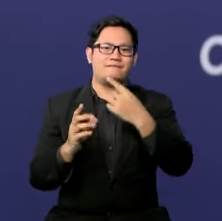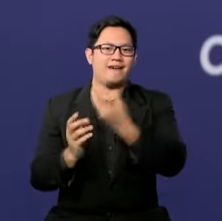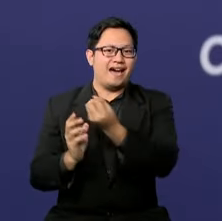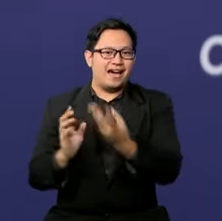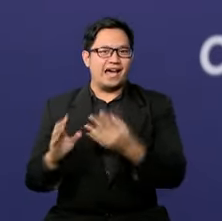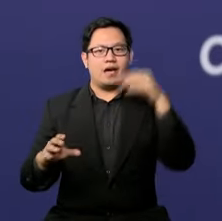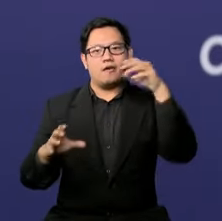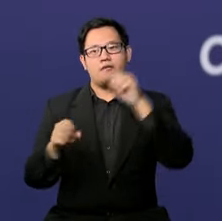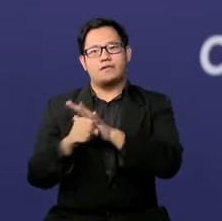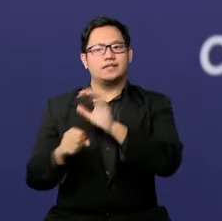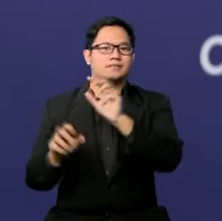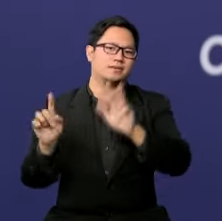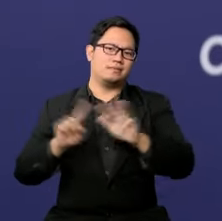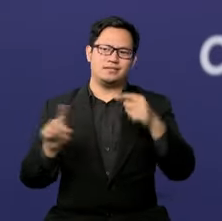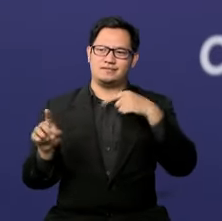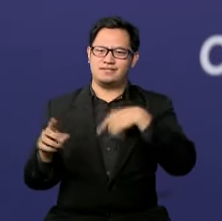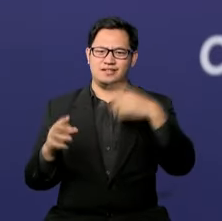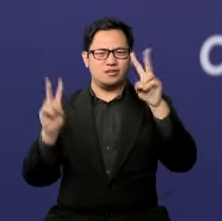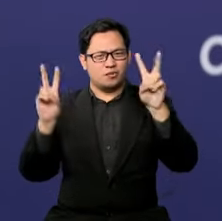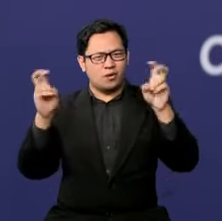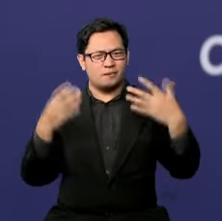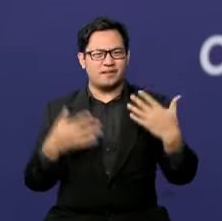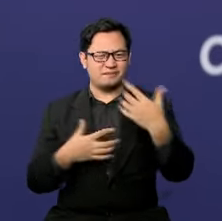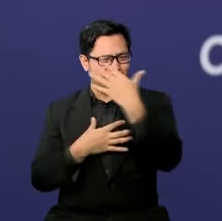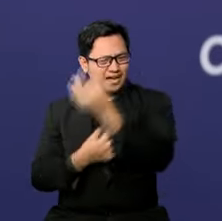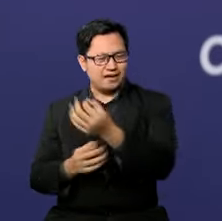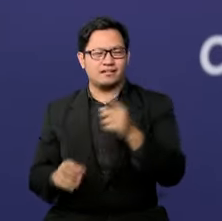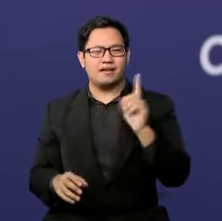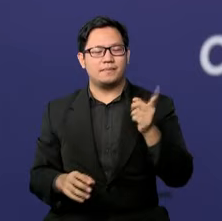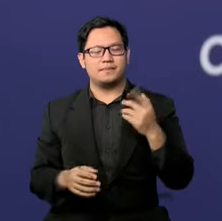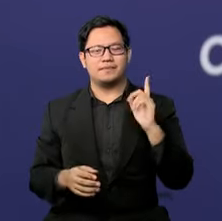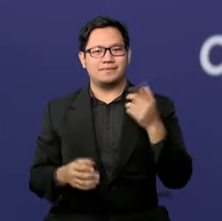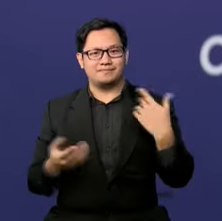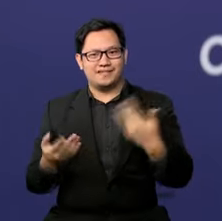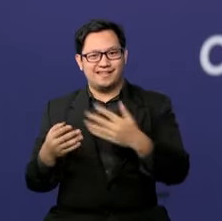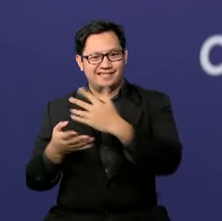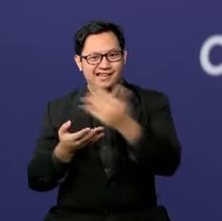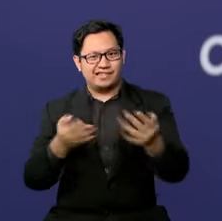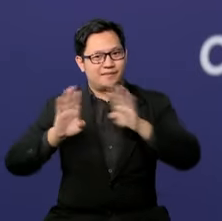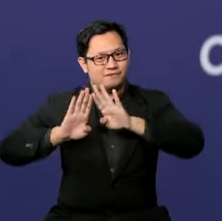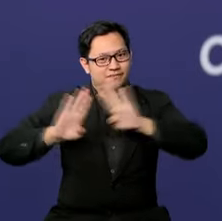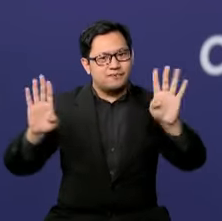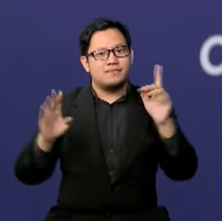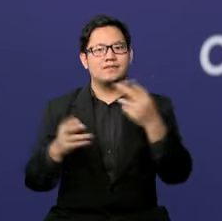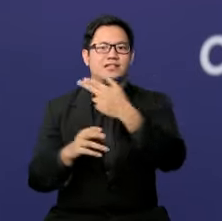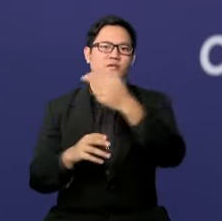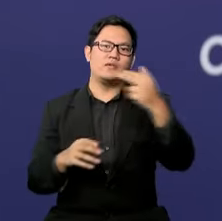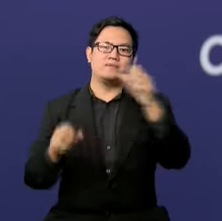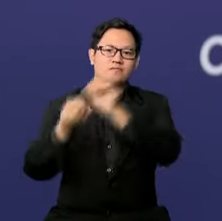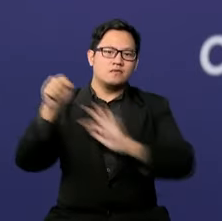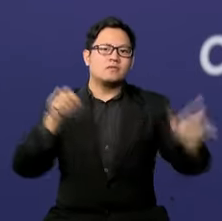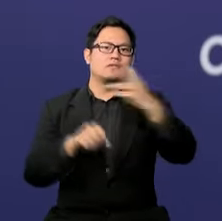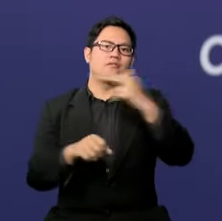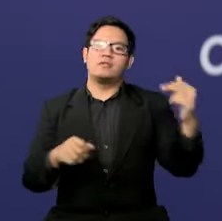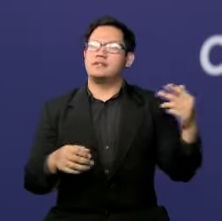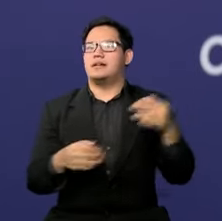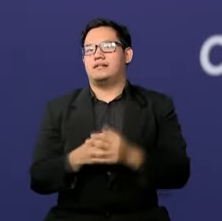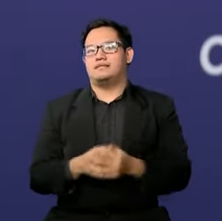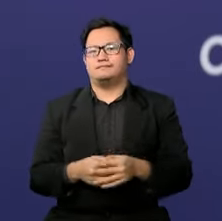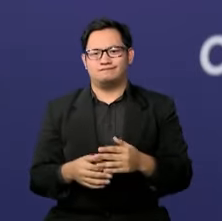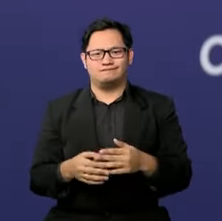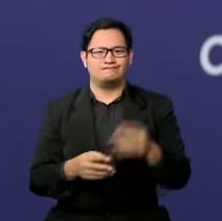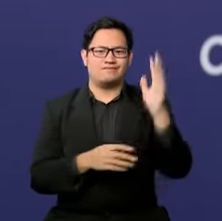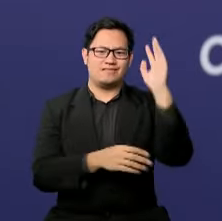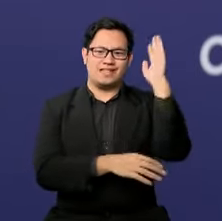paling menyenangkan buat saya karenanya no membuka semua data dan apa yang terjadi di Indonesia sebetulnya seperti biasanya